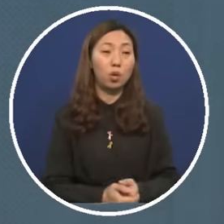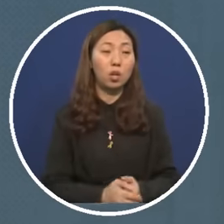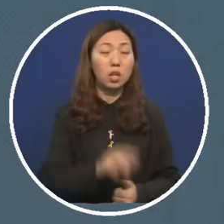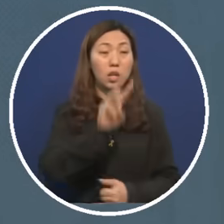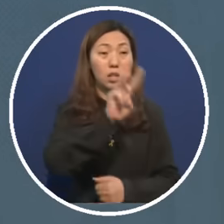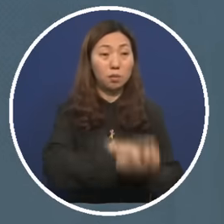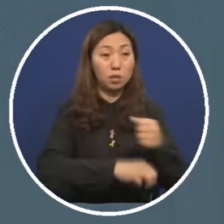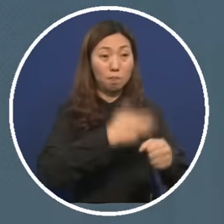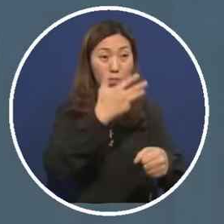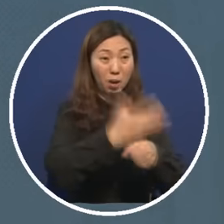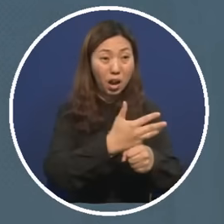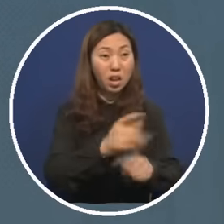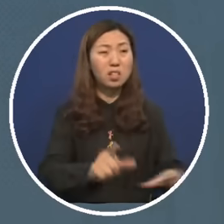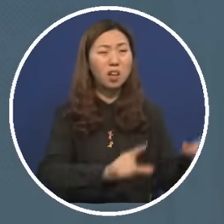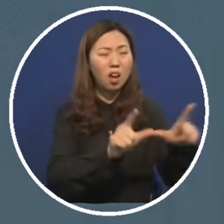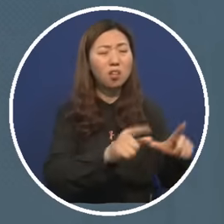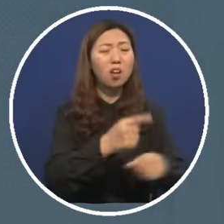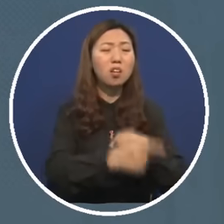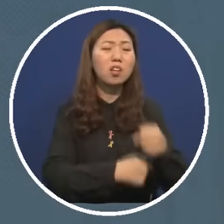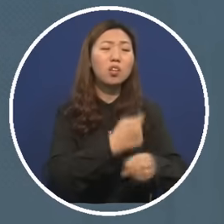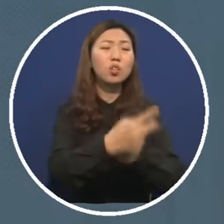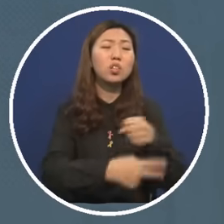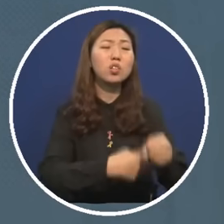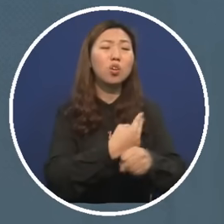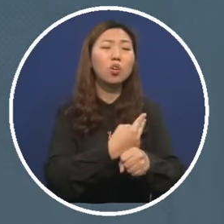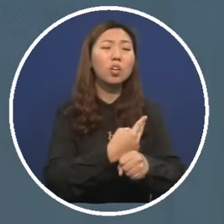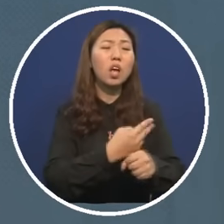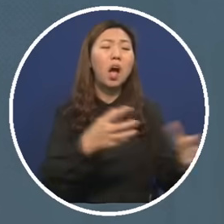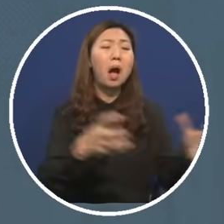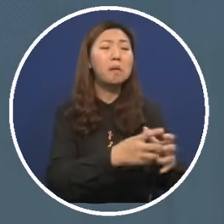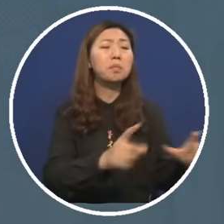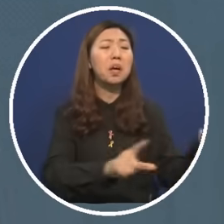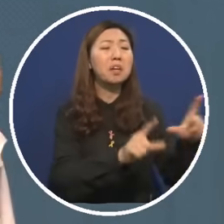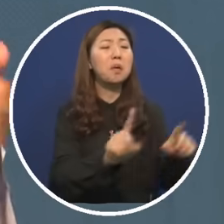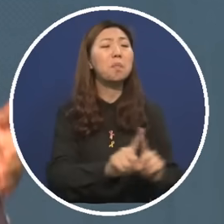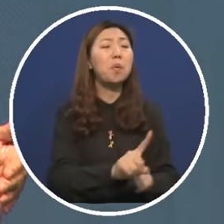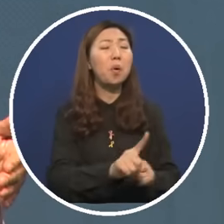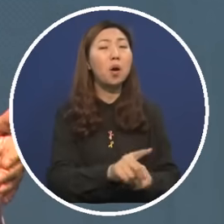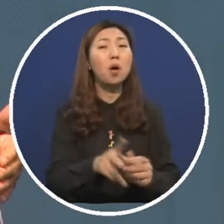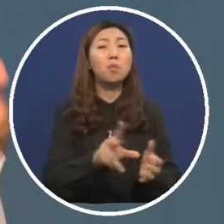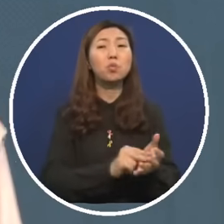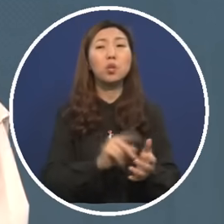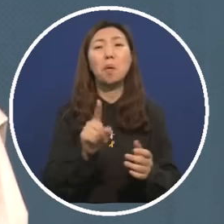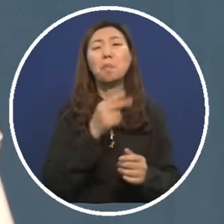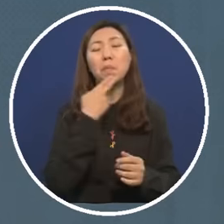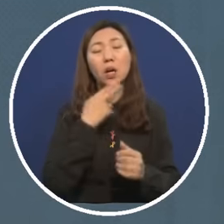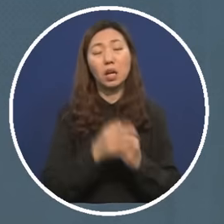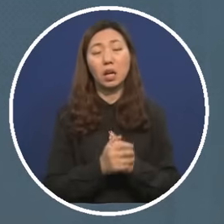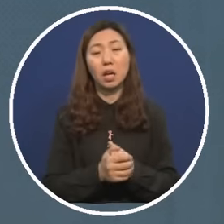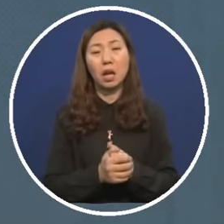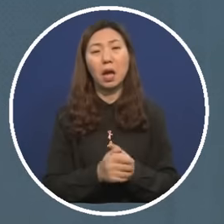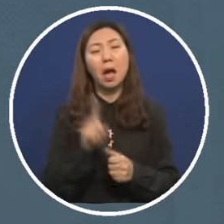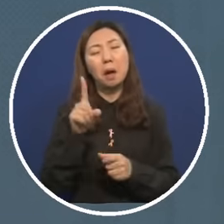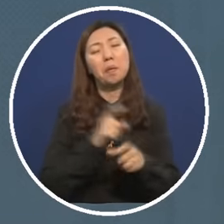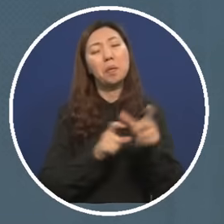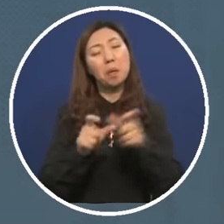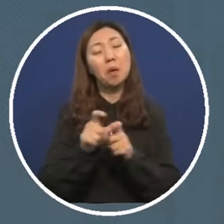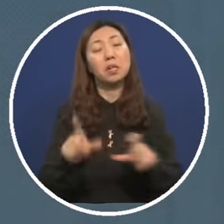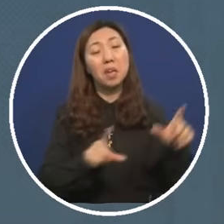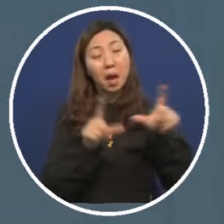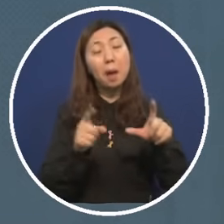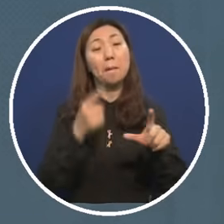38년 더 살았는데 1, 2년 그 사람하고 더 사는 게 뭐가 문제겠느냐. 조금 더 살아보고 딱